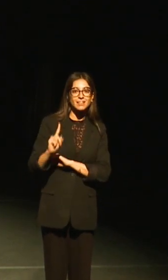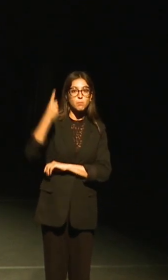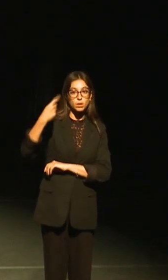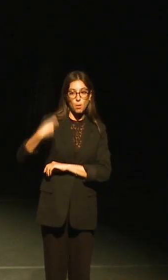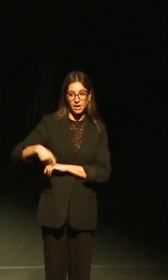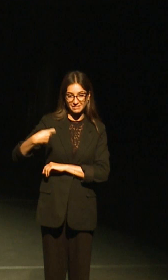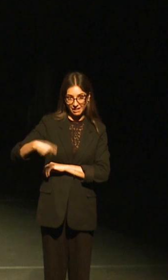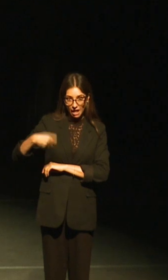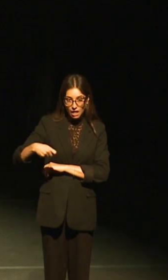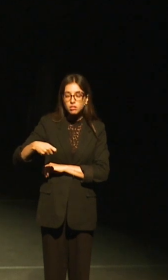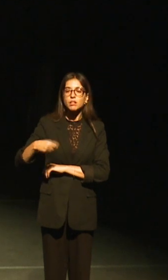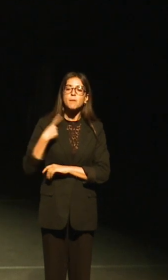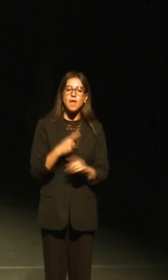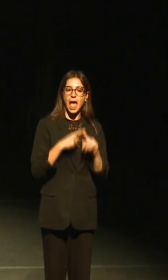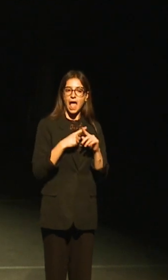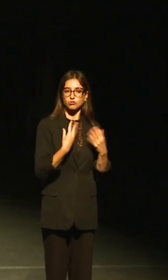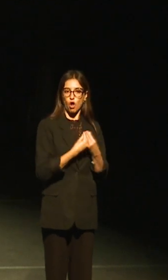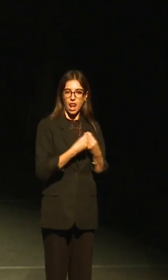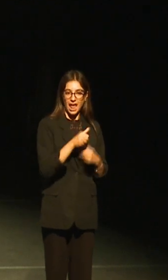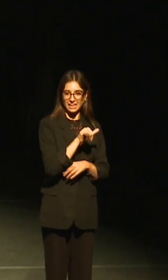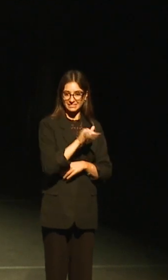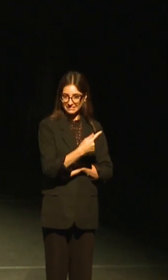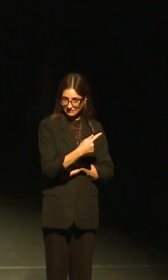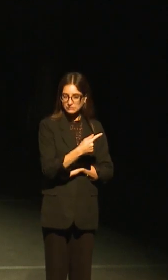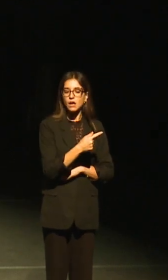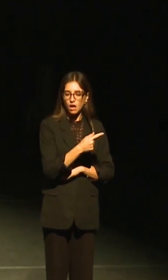Arnaldi il nostro ex collega di siti